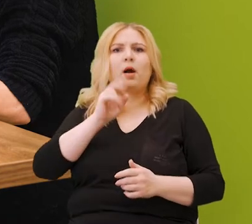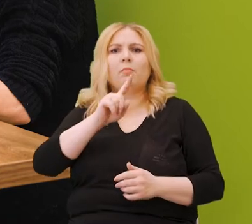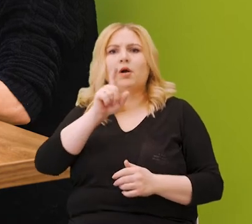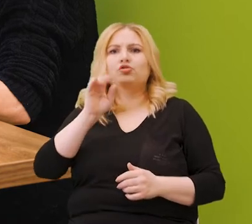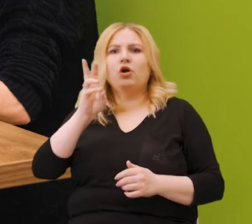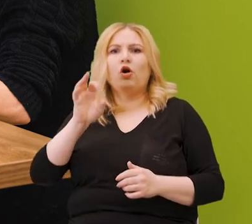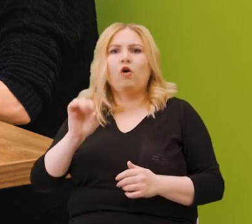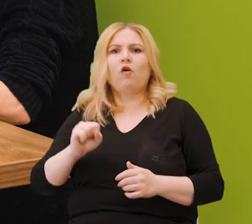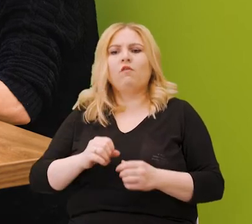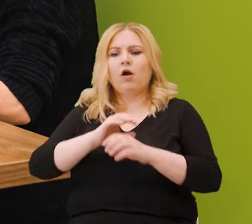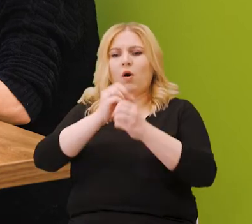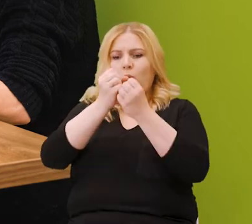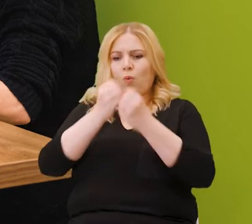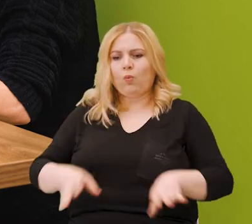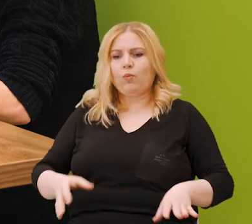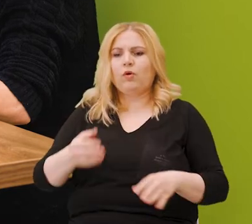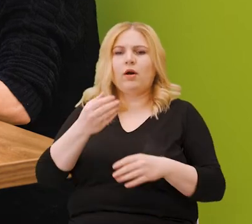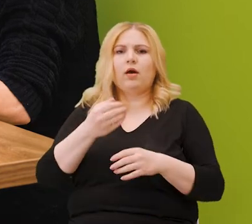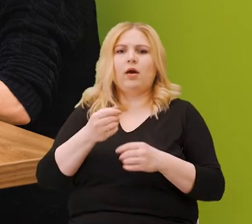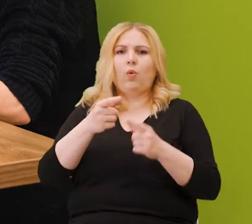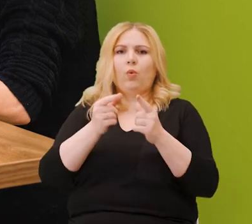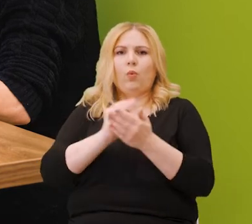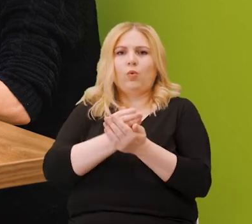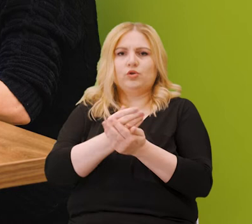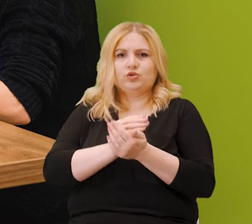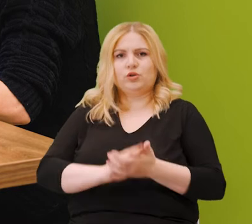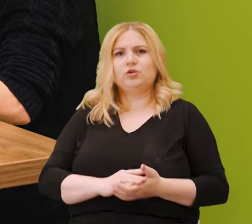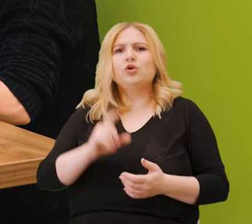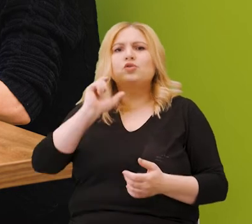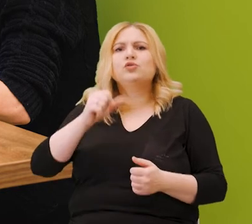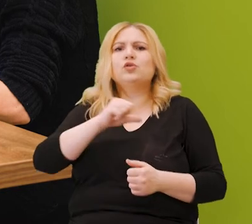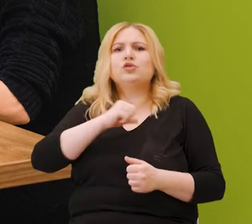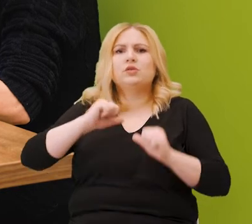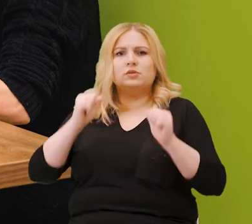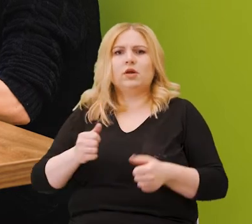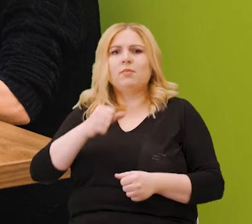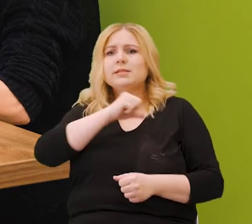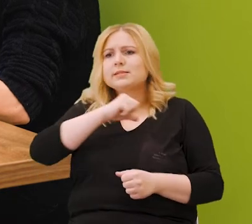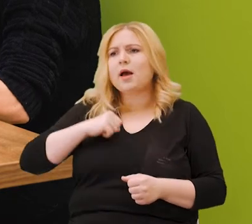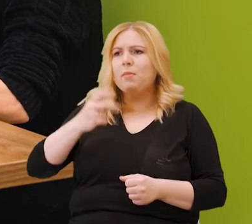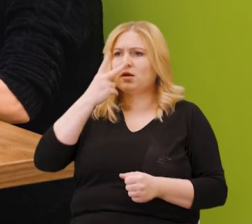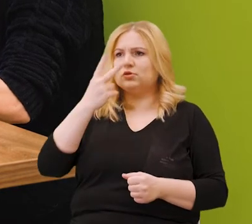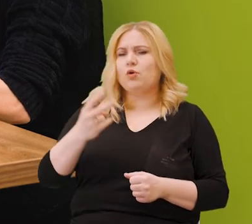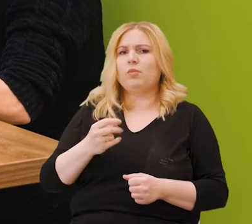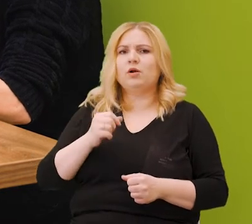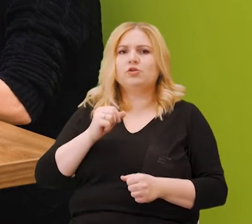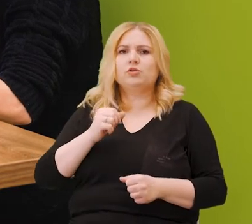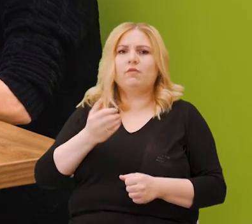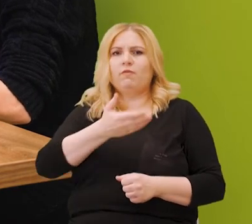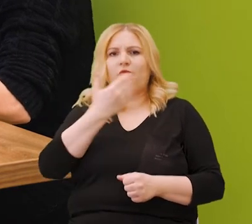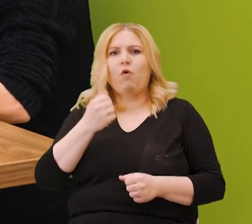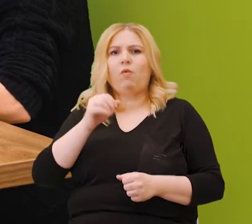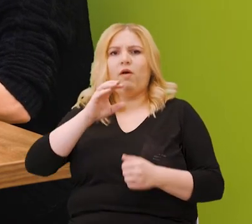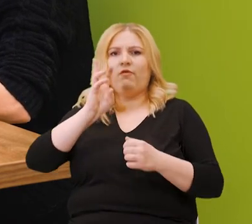Mama Żakowa wypuściła z ręki wszystkie łyżeczki. Co się stało? Krzyknęła. Sama zobacz! Jęknęła